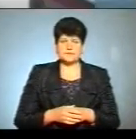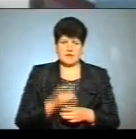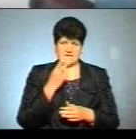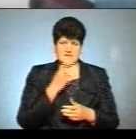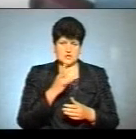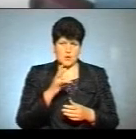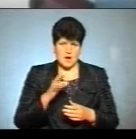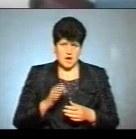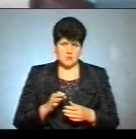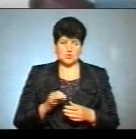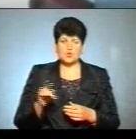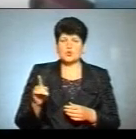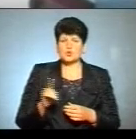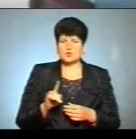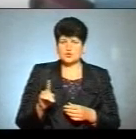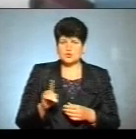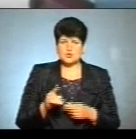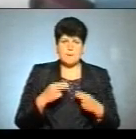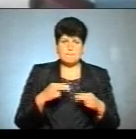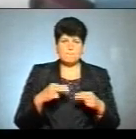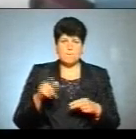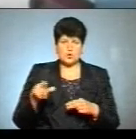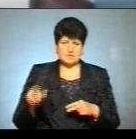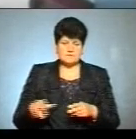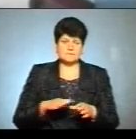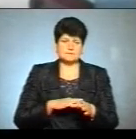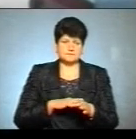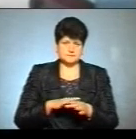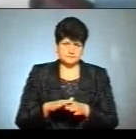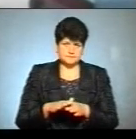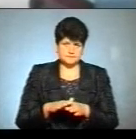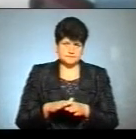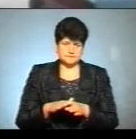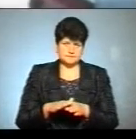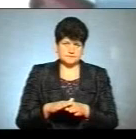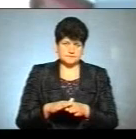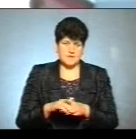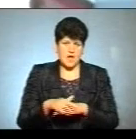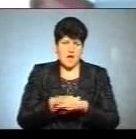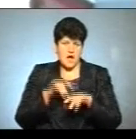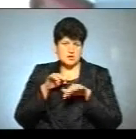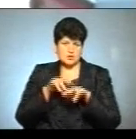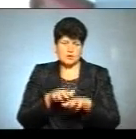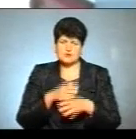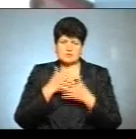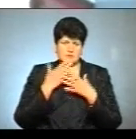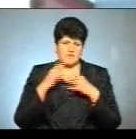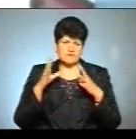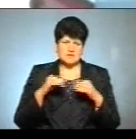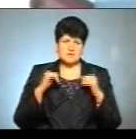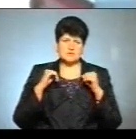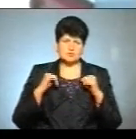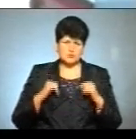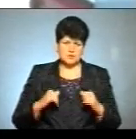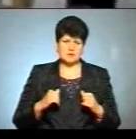візуально, що продавці дотримуються і ажіотажу нема, все спокійно